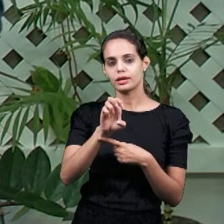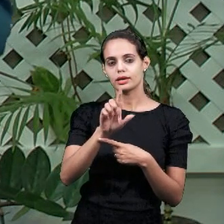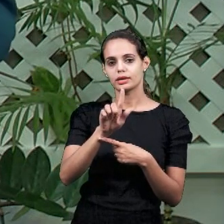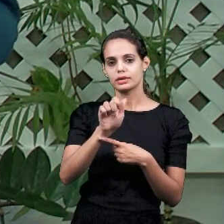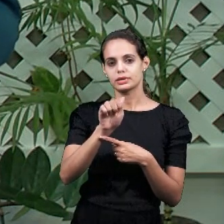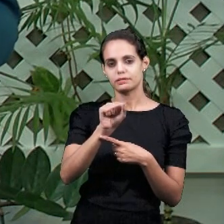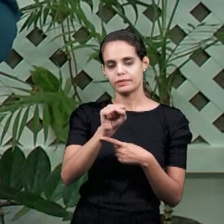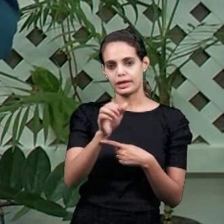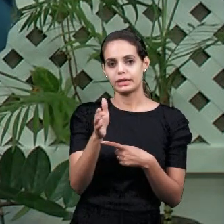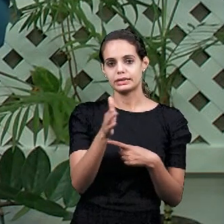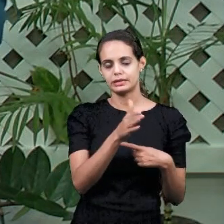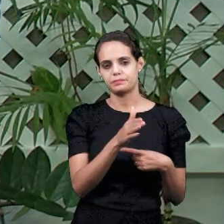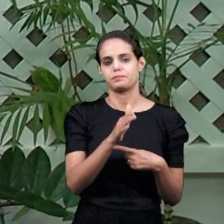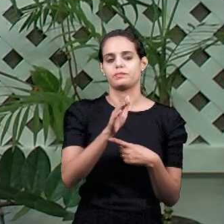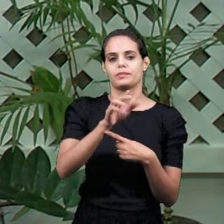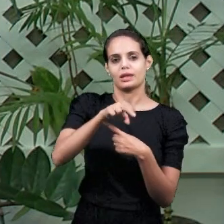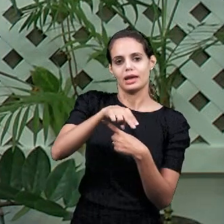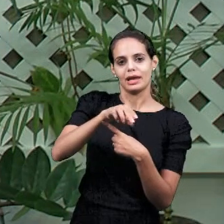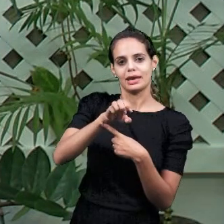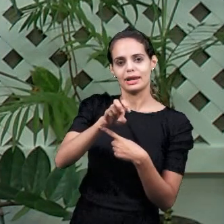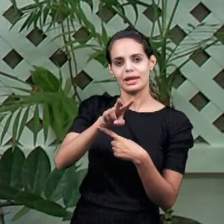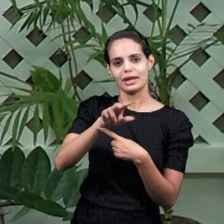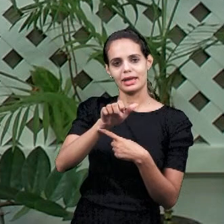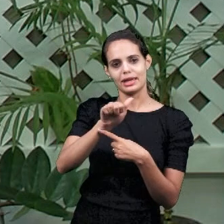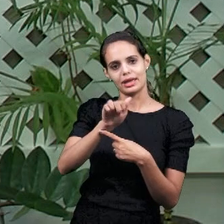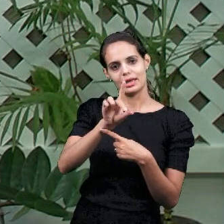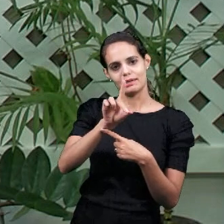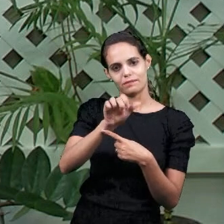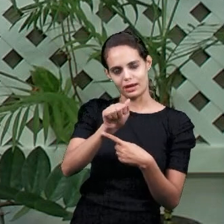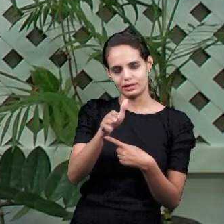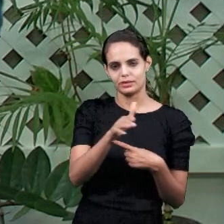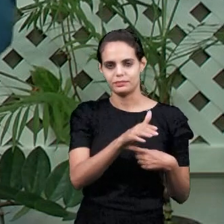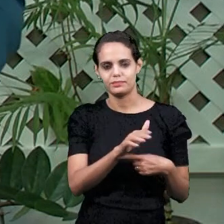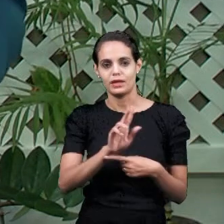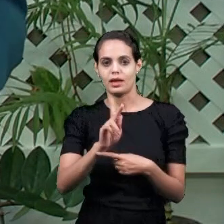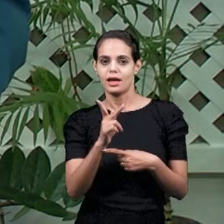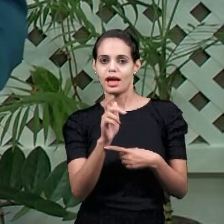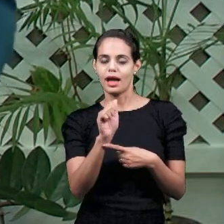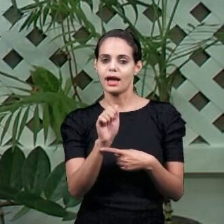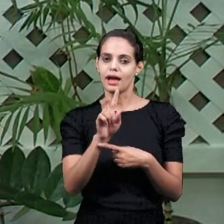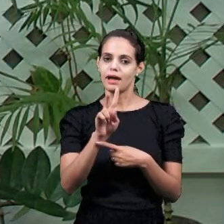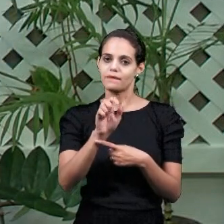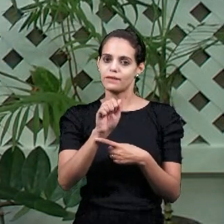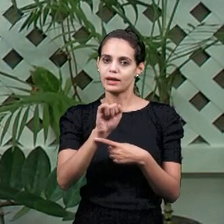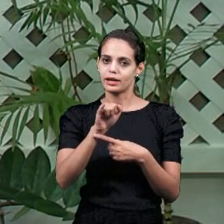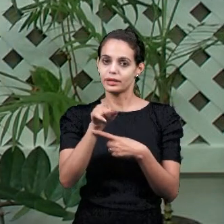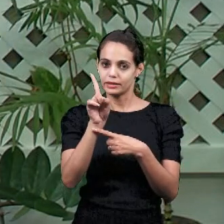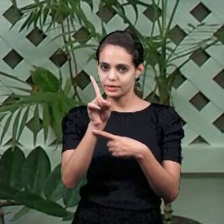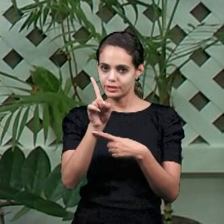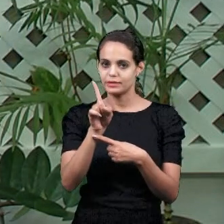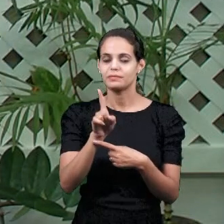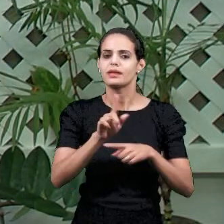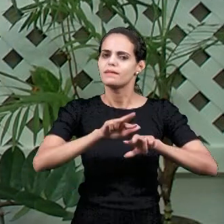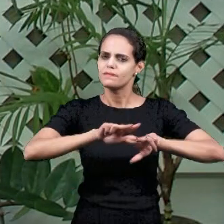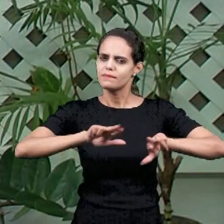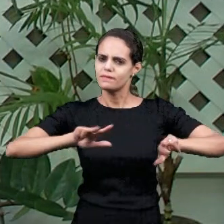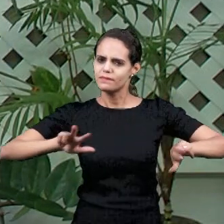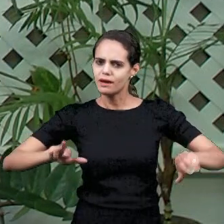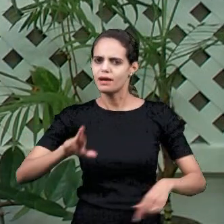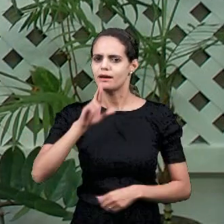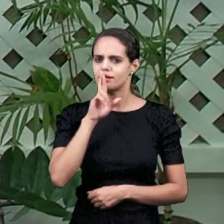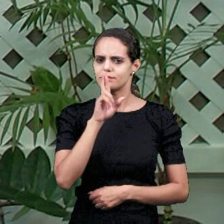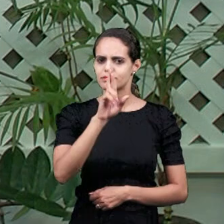intéressant, Hawaï. Plusieurs réponses de l'Hawaï ici, avec les pasteurs là-bas, pasteur